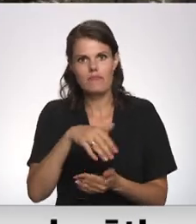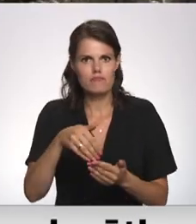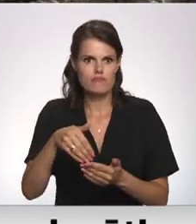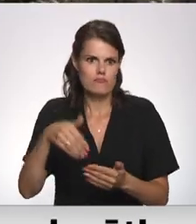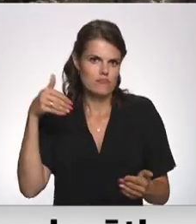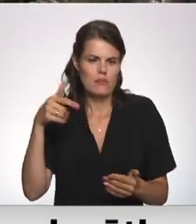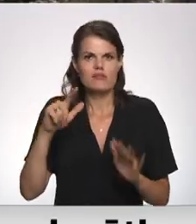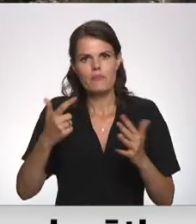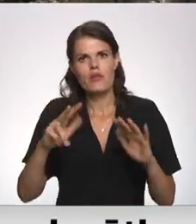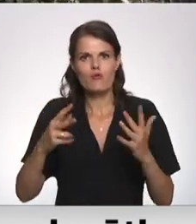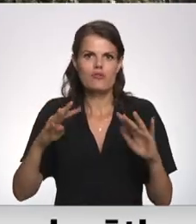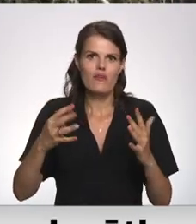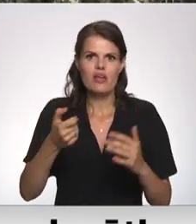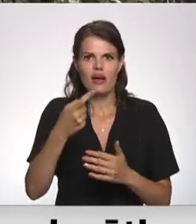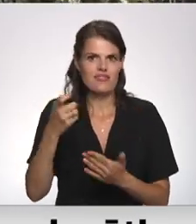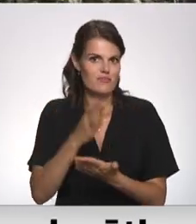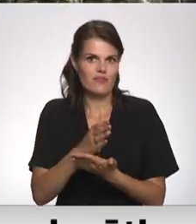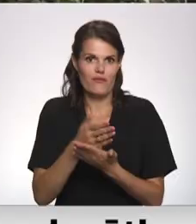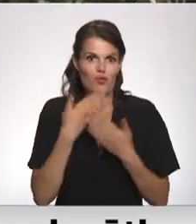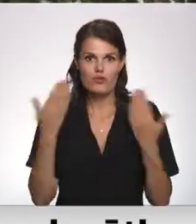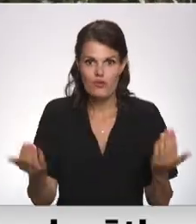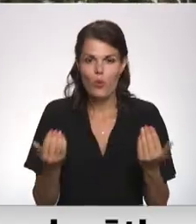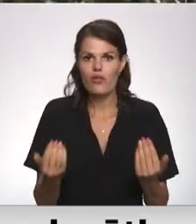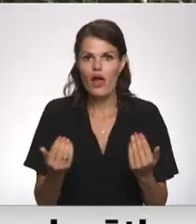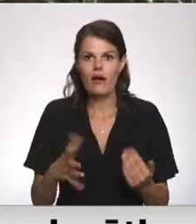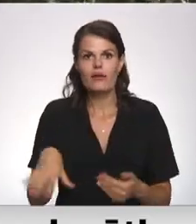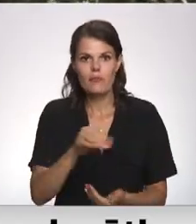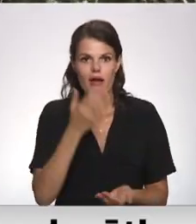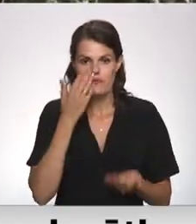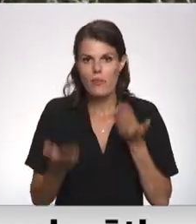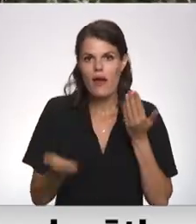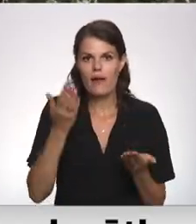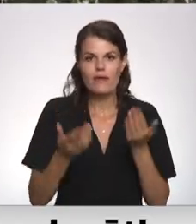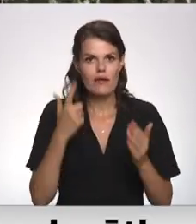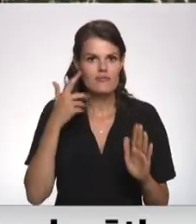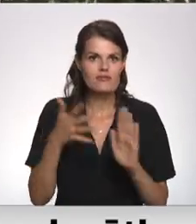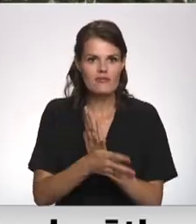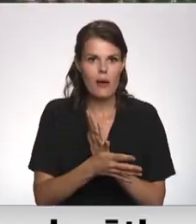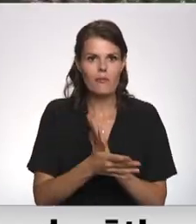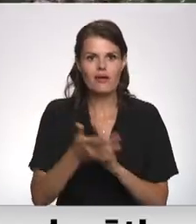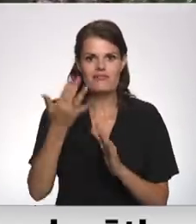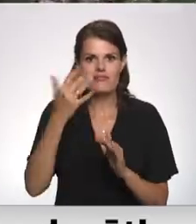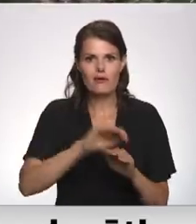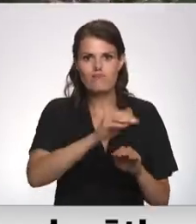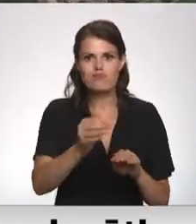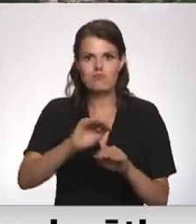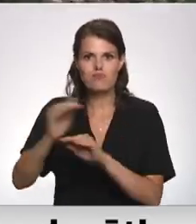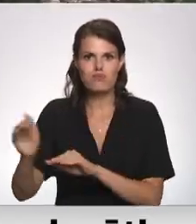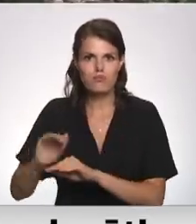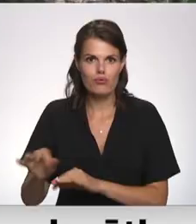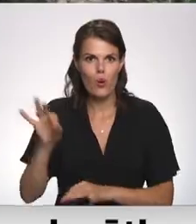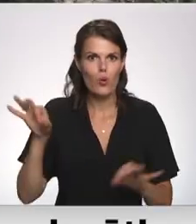9. Gadsimta vidus laika nav. Tad tagad mēs mēģinām identificēt šos uzkalniņus, uzmērīt un